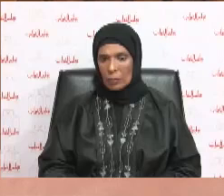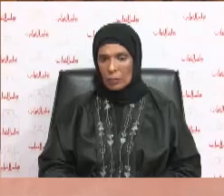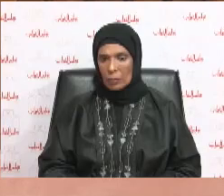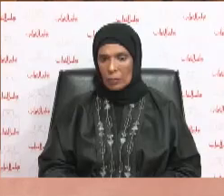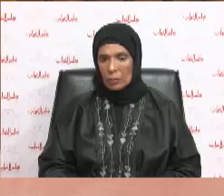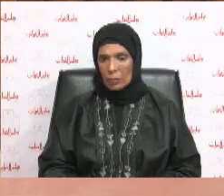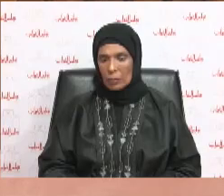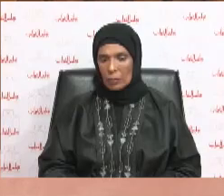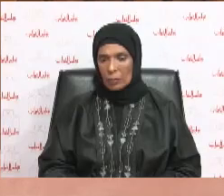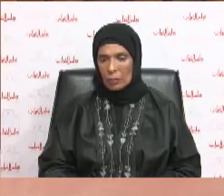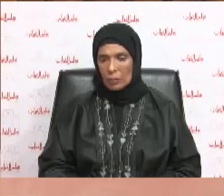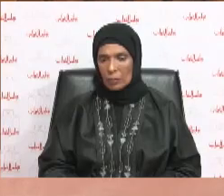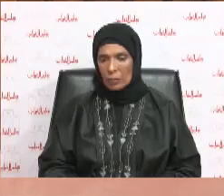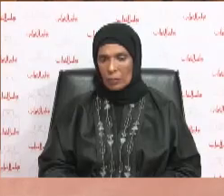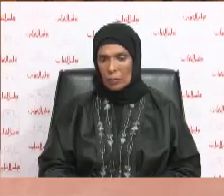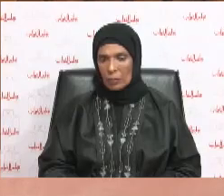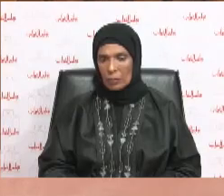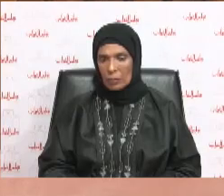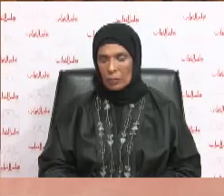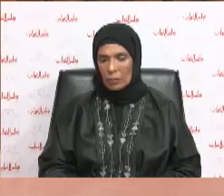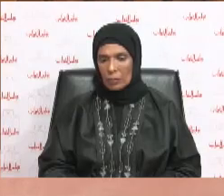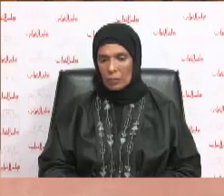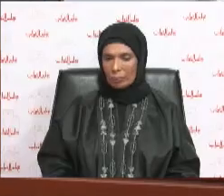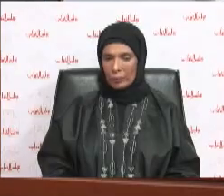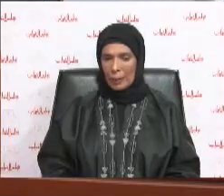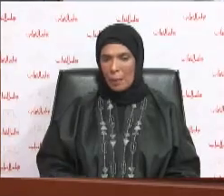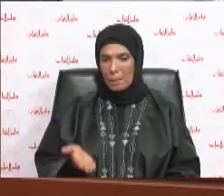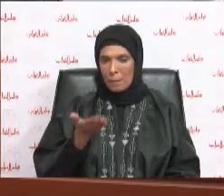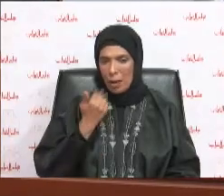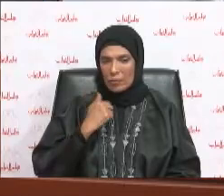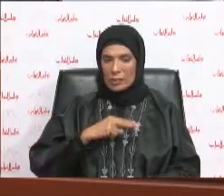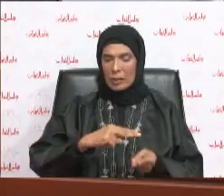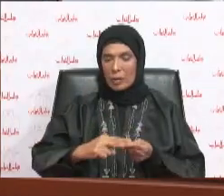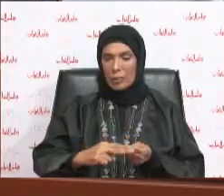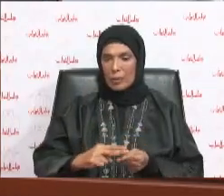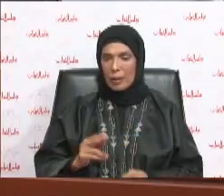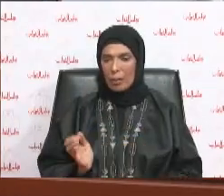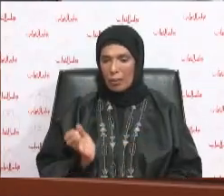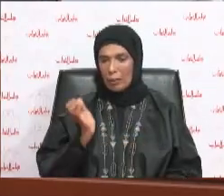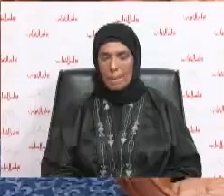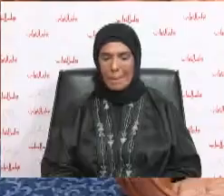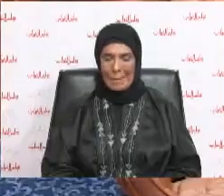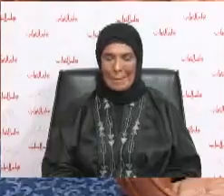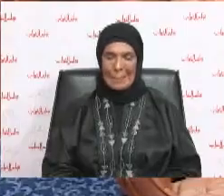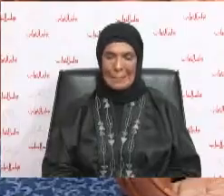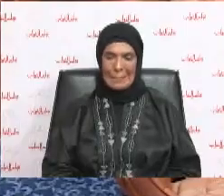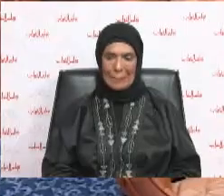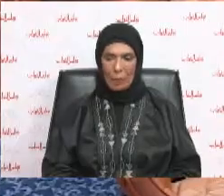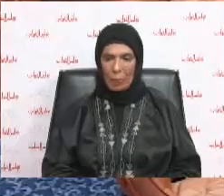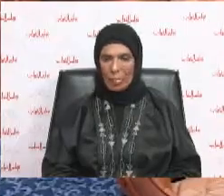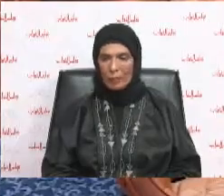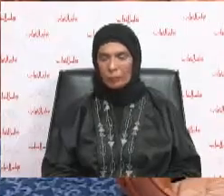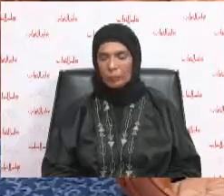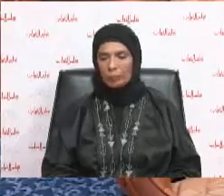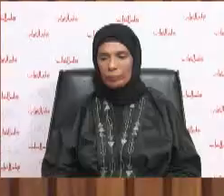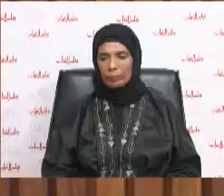يرفعه. نعم، احتمال الرئيس يرفعه. اوكي، لازم تثبيت التقرير في مضبطة الجلسة. هل يوافق المجلس